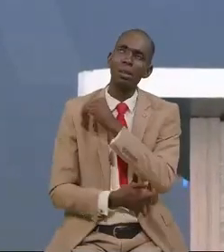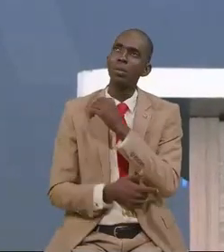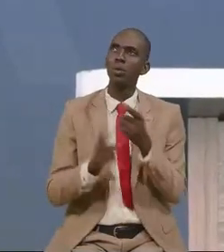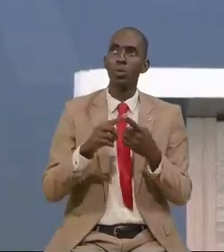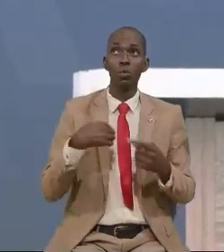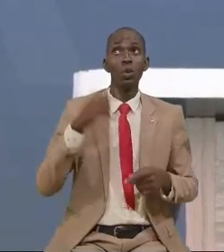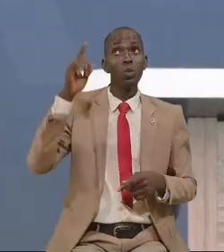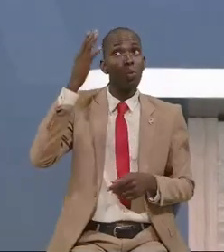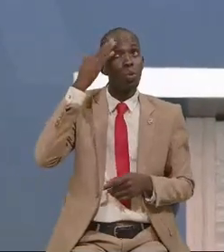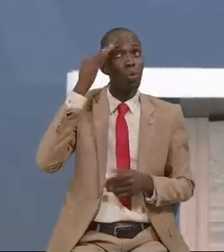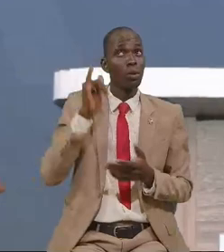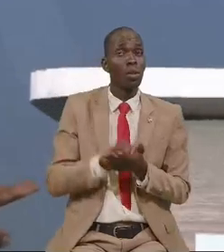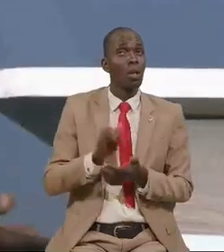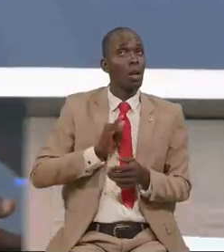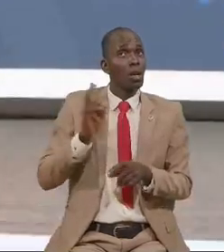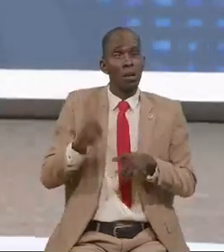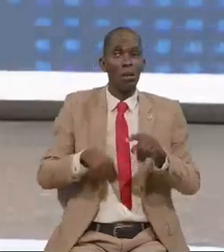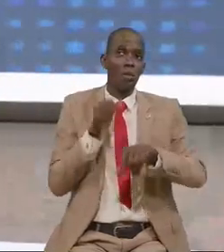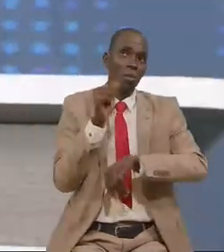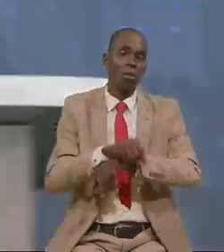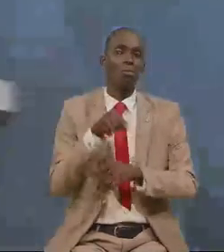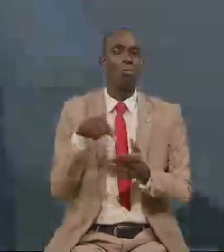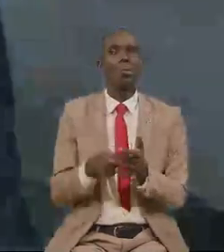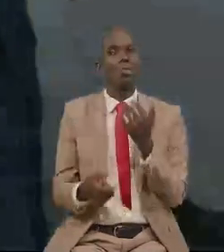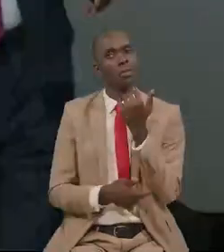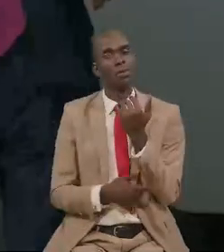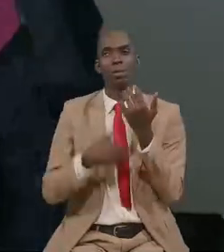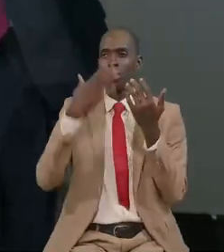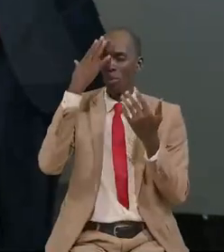tu sais que je ne peux pas vaincre cette tentation.